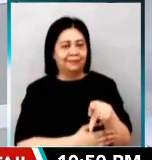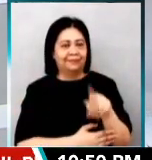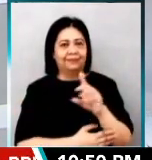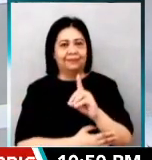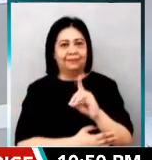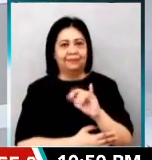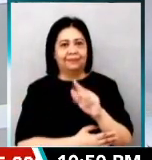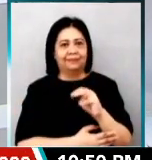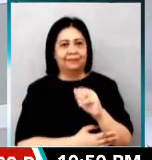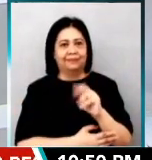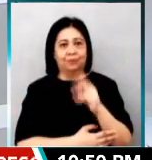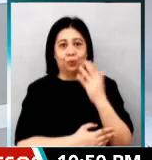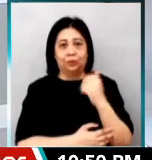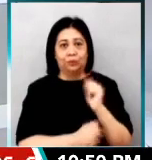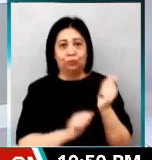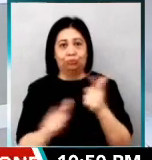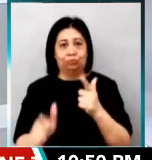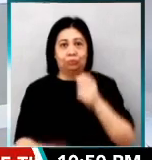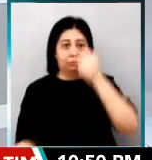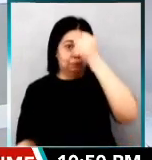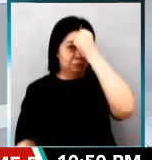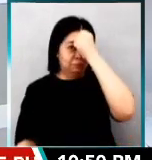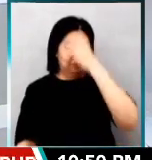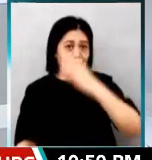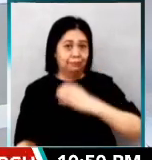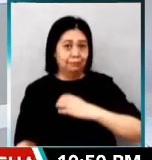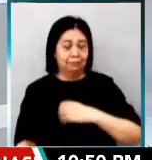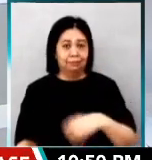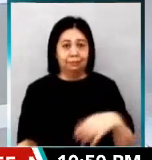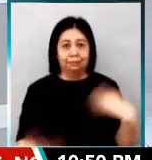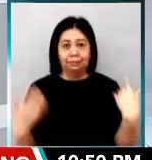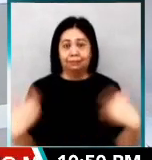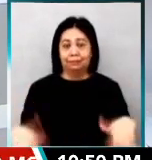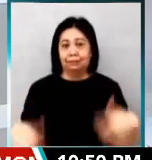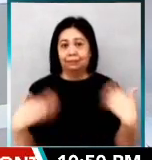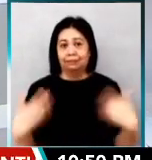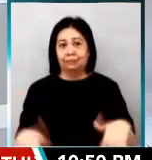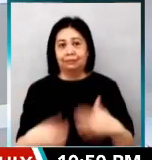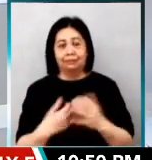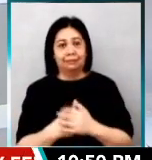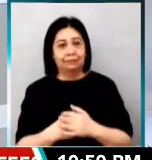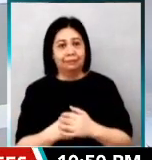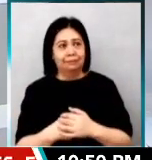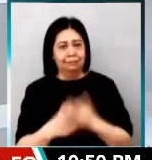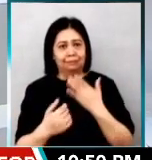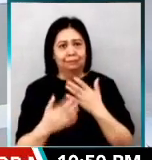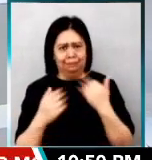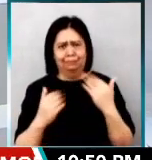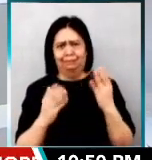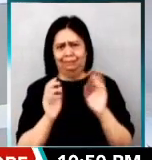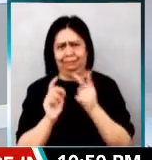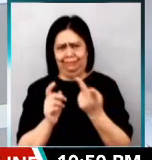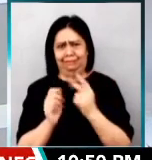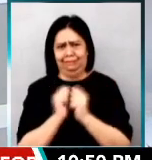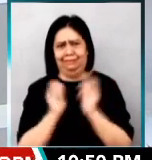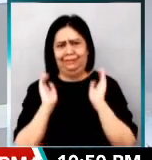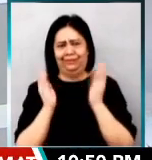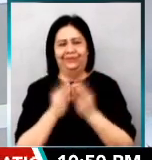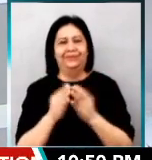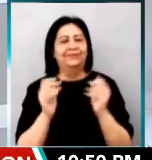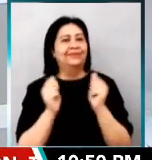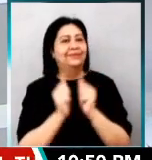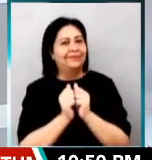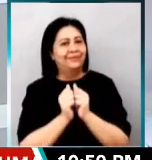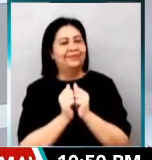sila, summa cum laude. Naman, iya. Sana naging kabarkada ko itong mga ito. Kasama nilang nakakuha